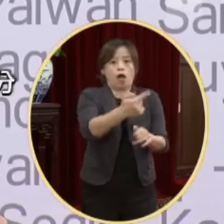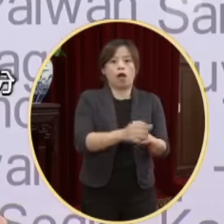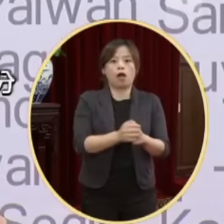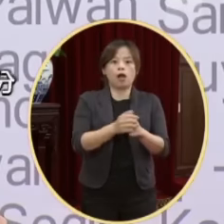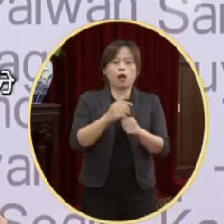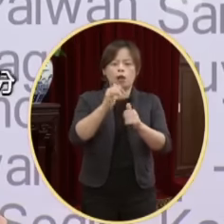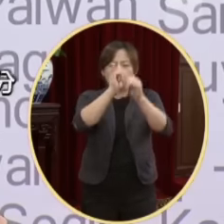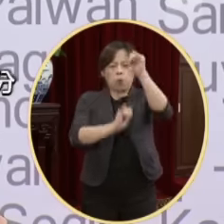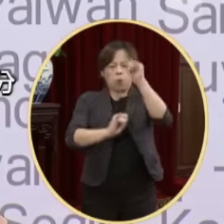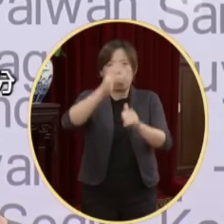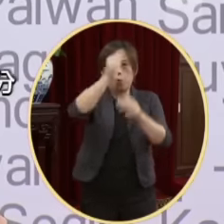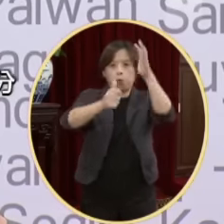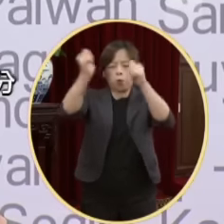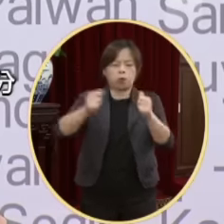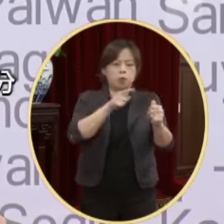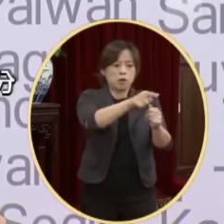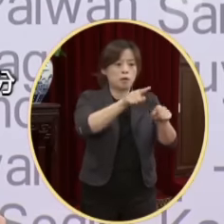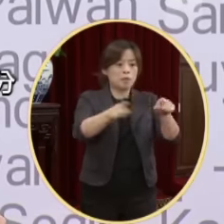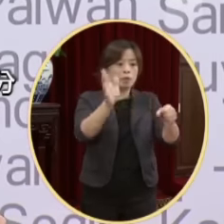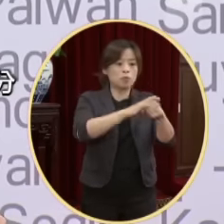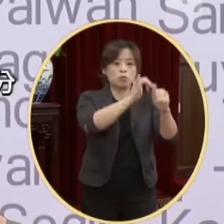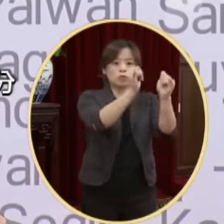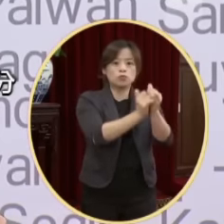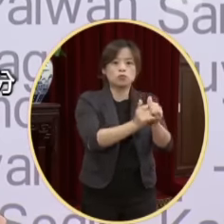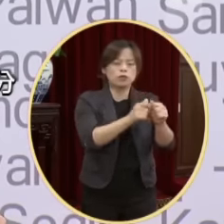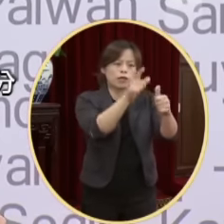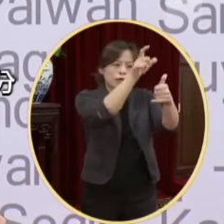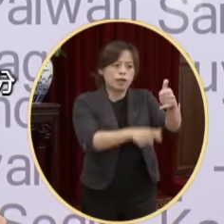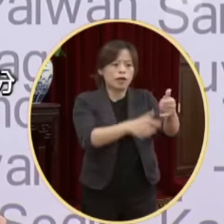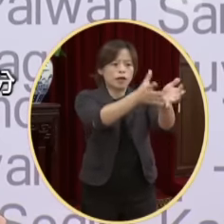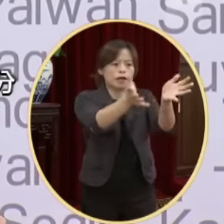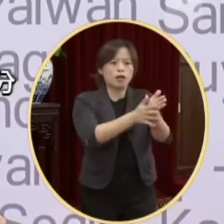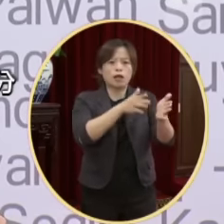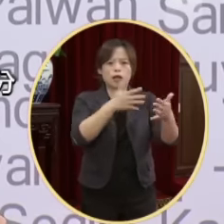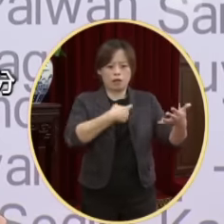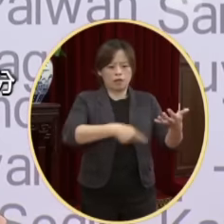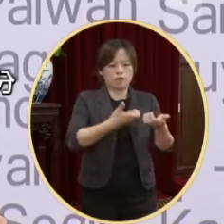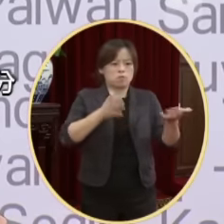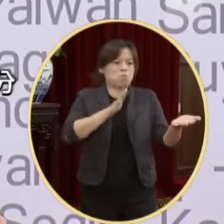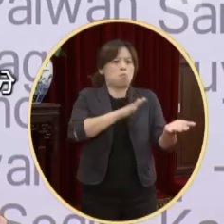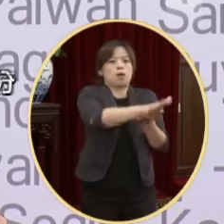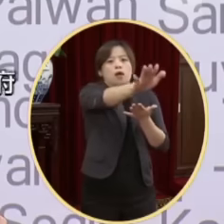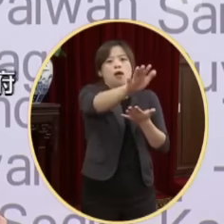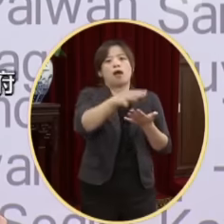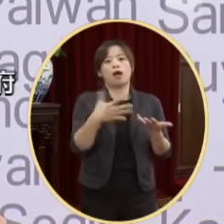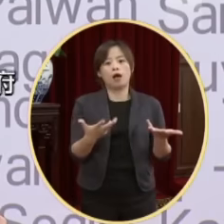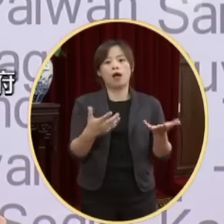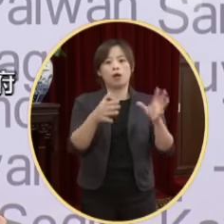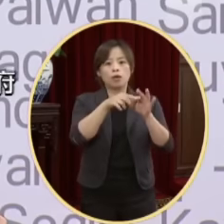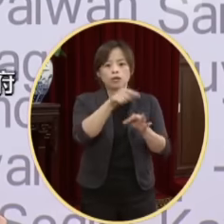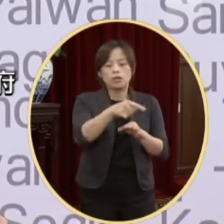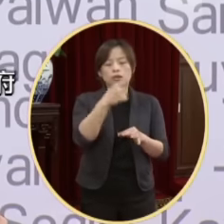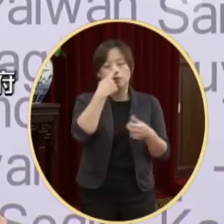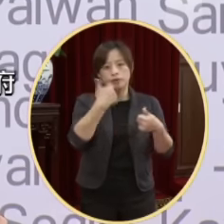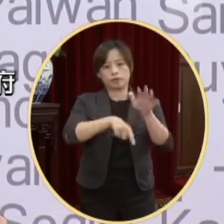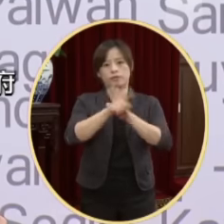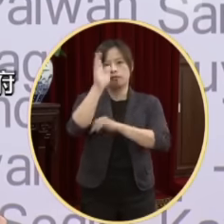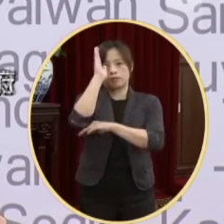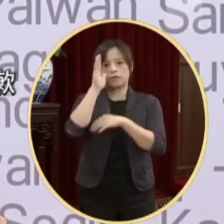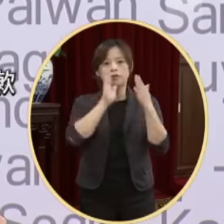统治者消除了平埔族群个人及民族的身份，为此我也要代表